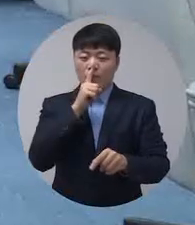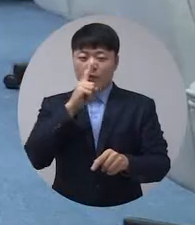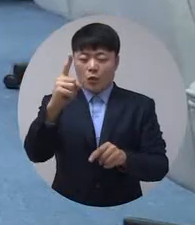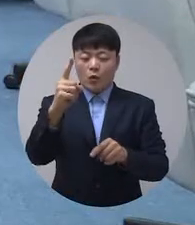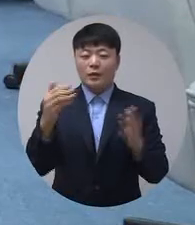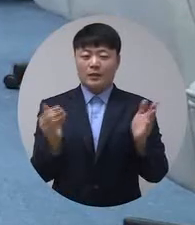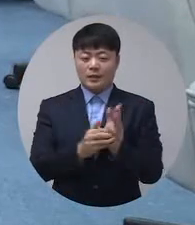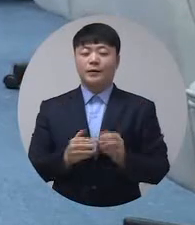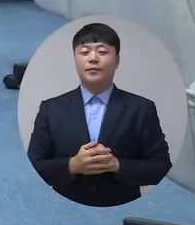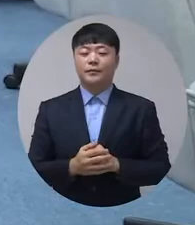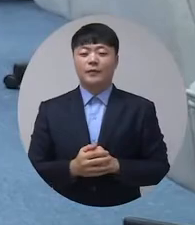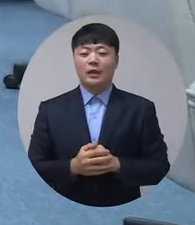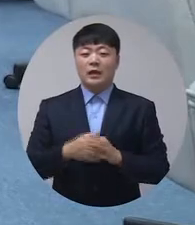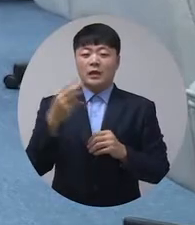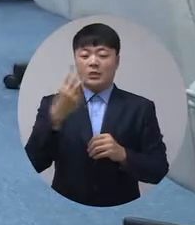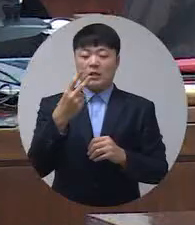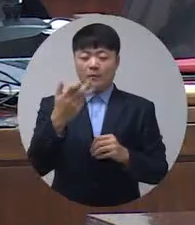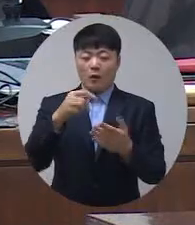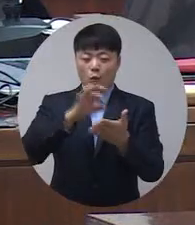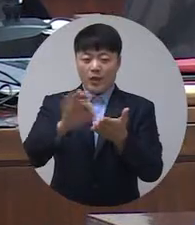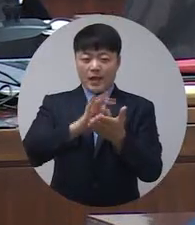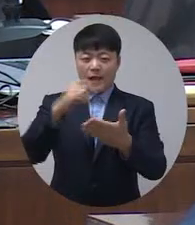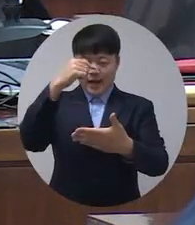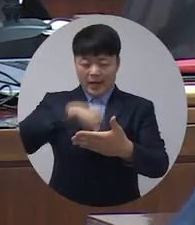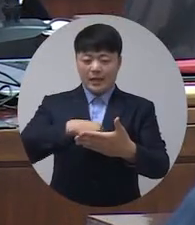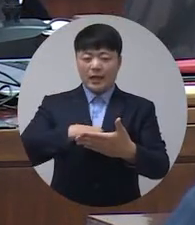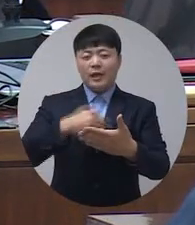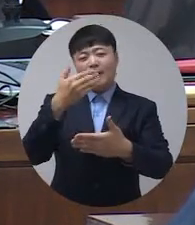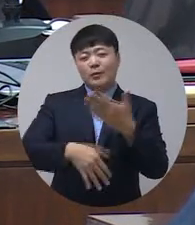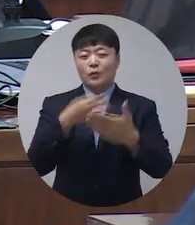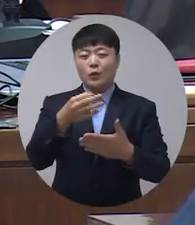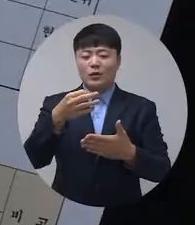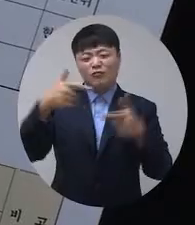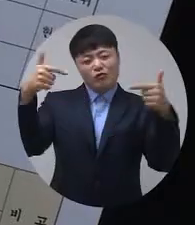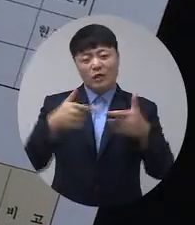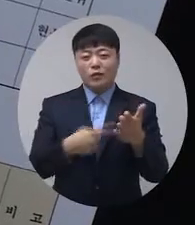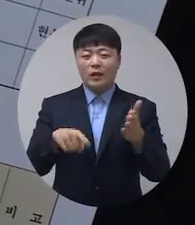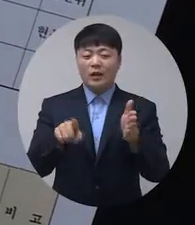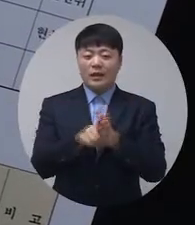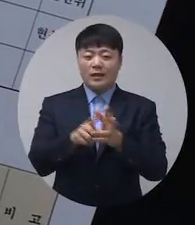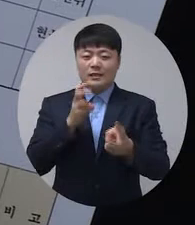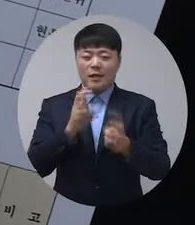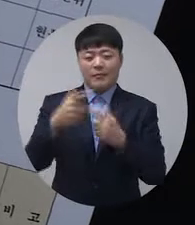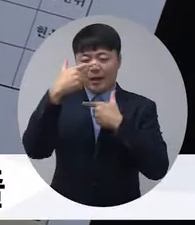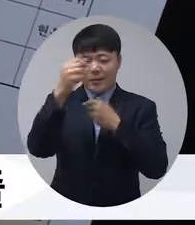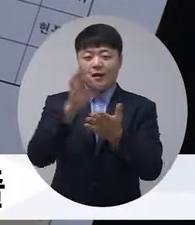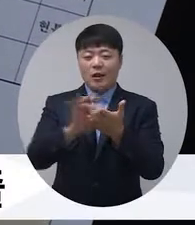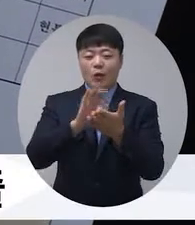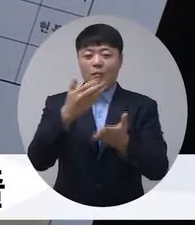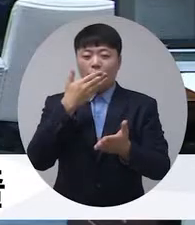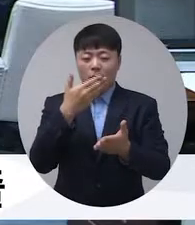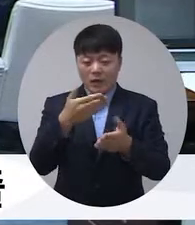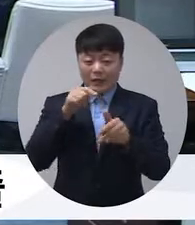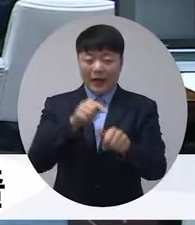보고를 통해 2017 회계연도 결산 하는 과다한 6월의 발생을 최소화 시켜 사업비가 적재적소에 쓸 수